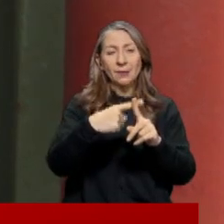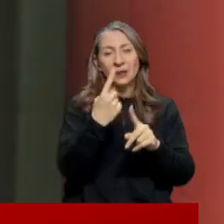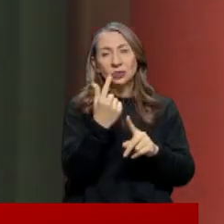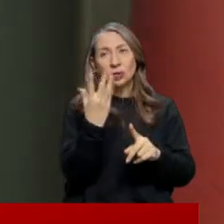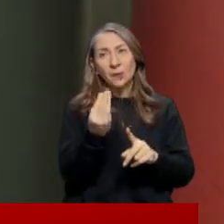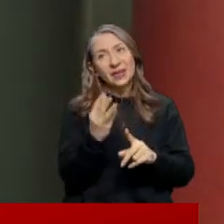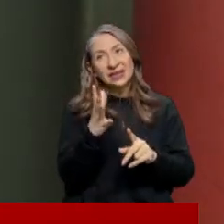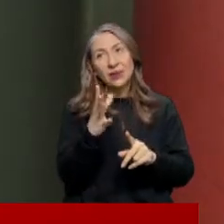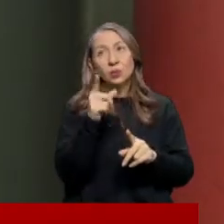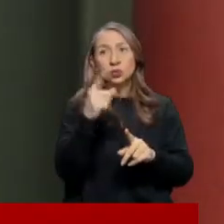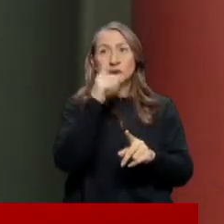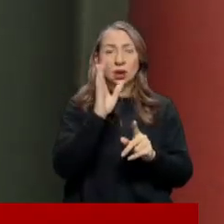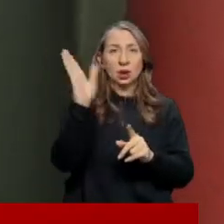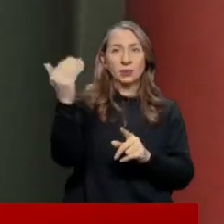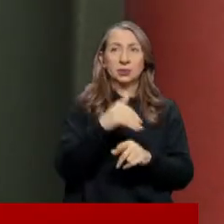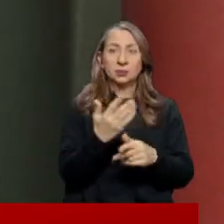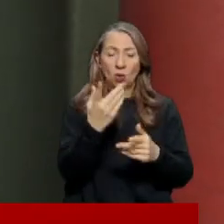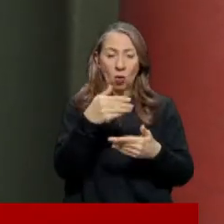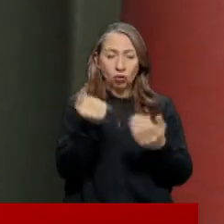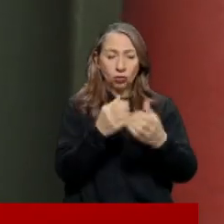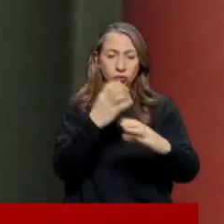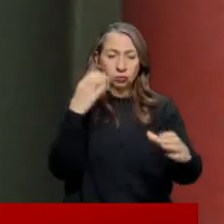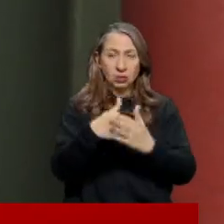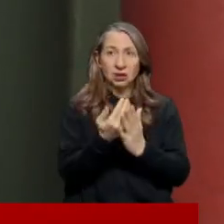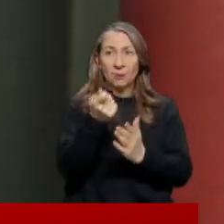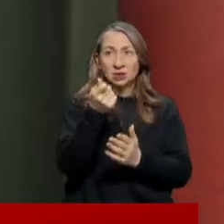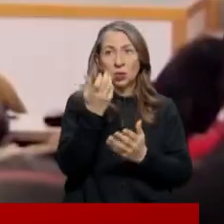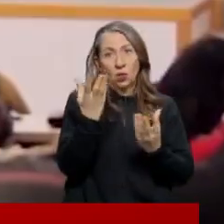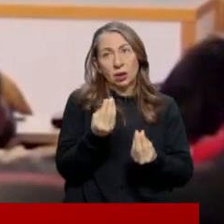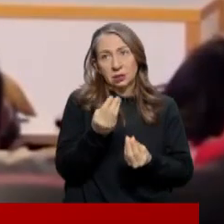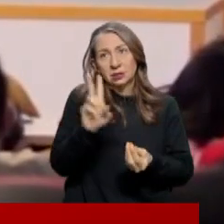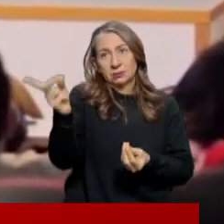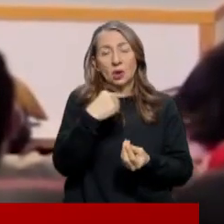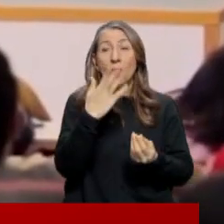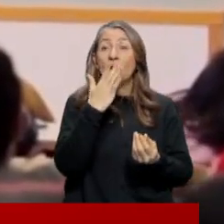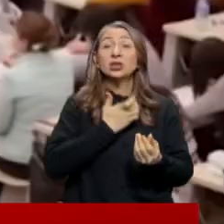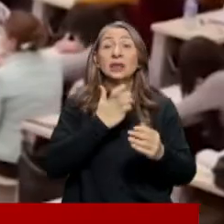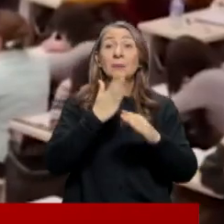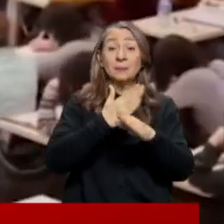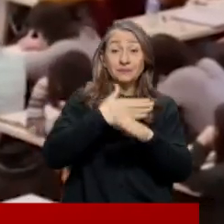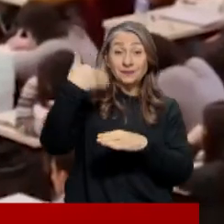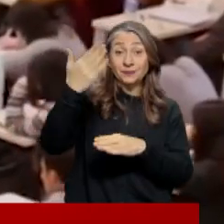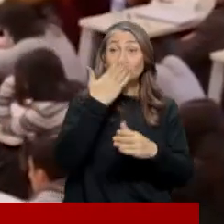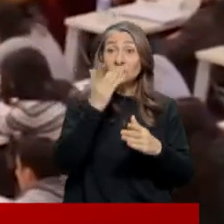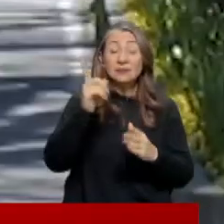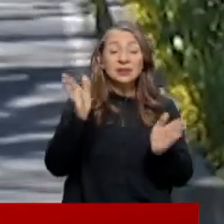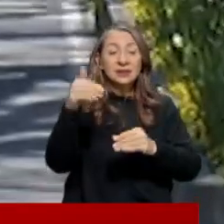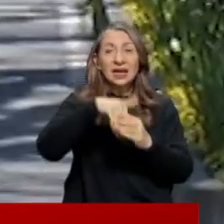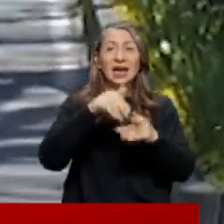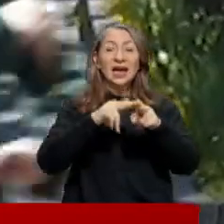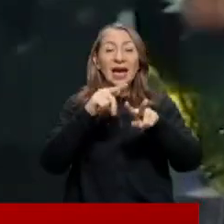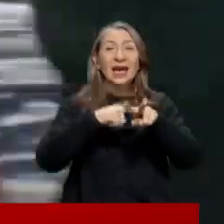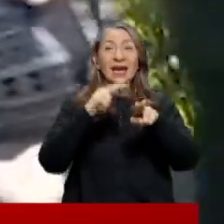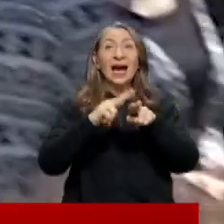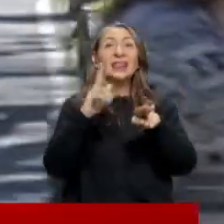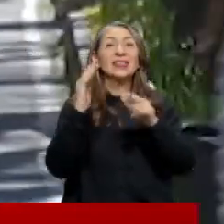azından yatarken. Bunun sayesinde gidebilirlerdi bir otobüs bileti parası olarak. Öğrenciler şehir dışında okuyana sandık için KYK